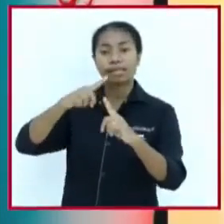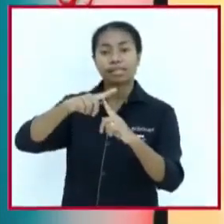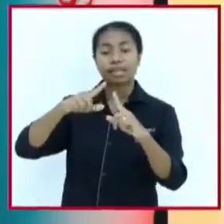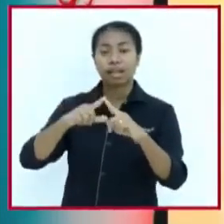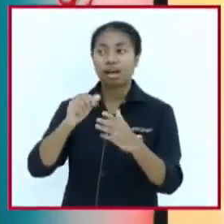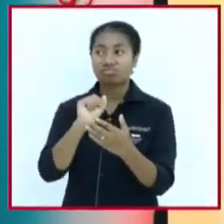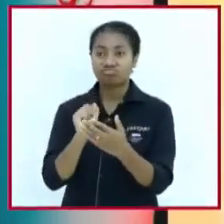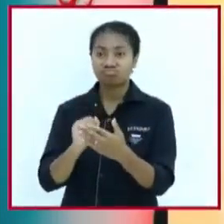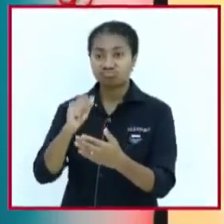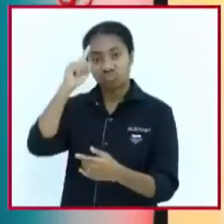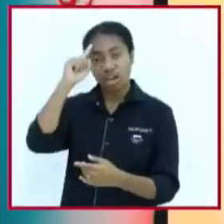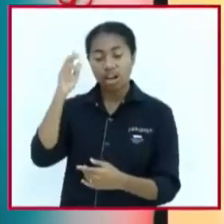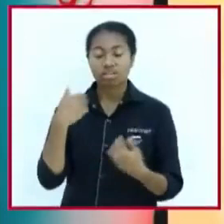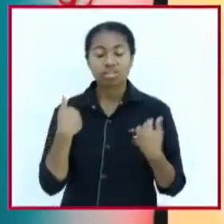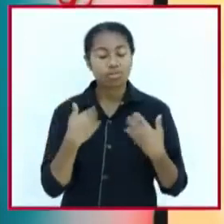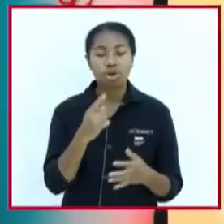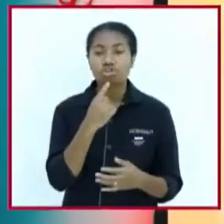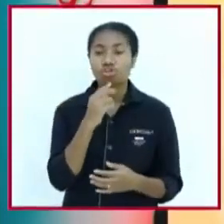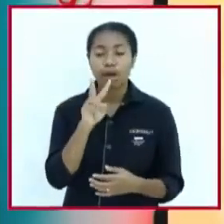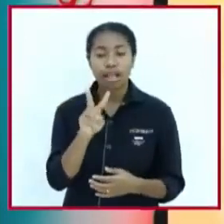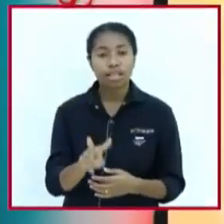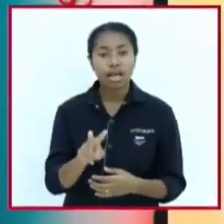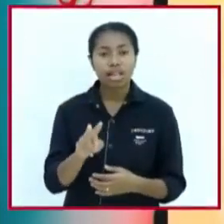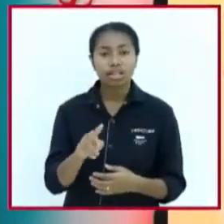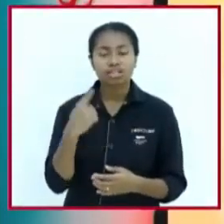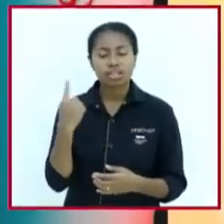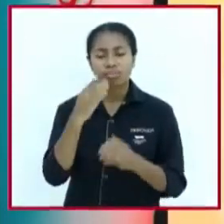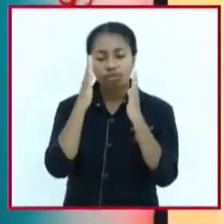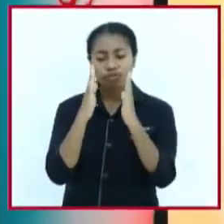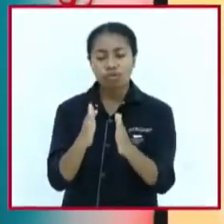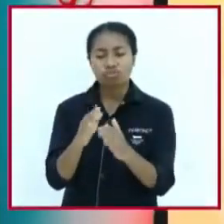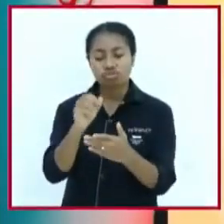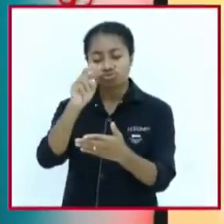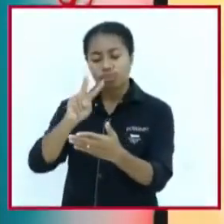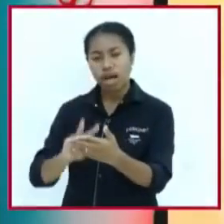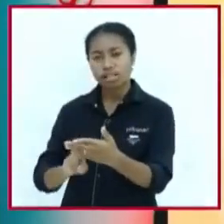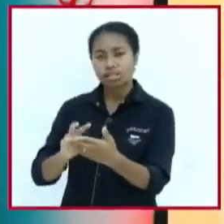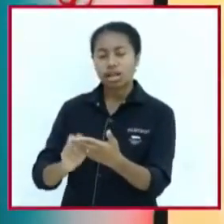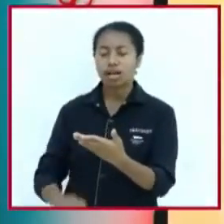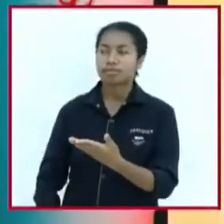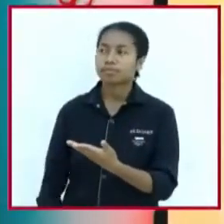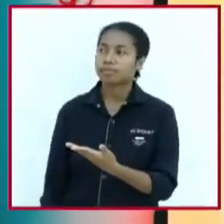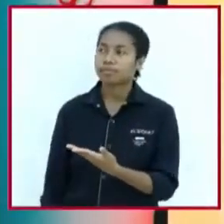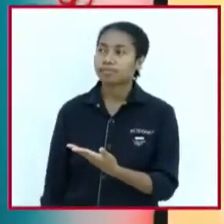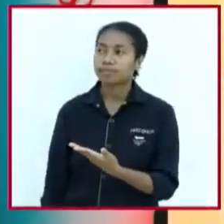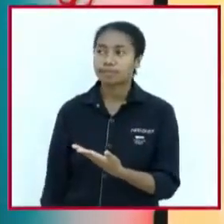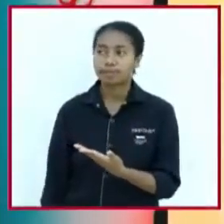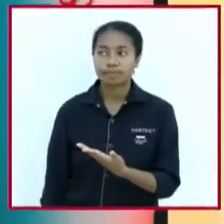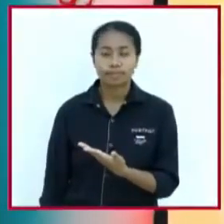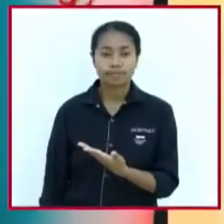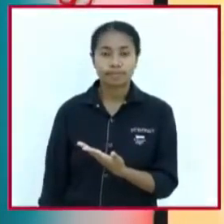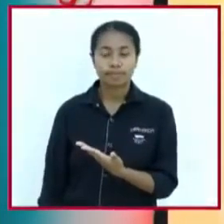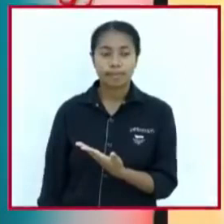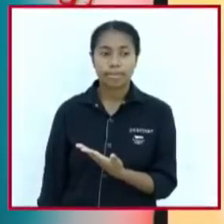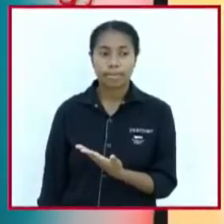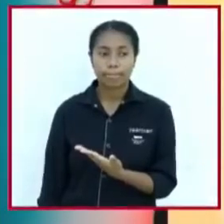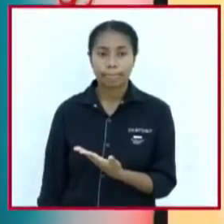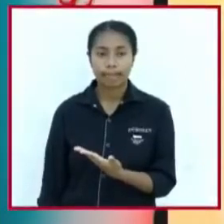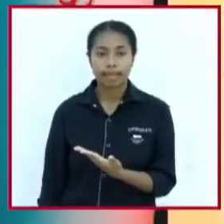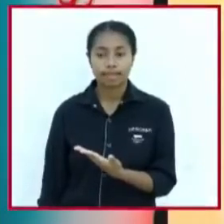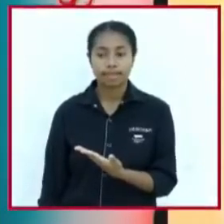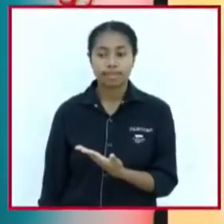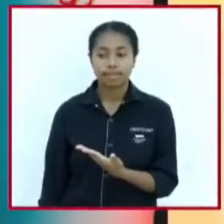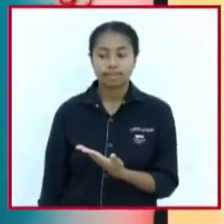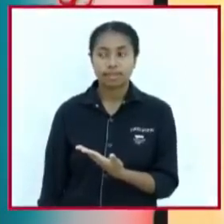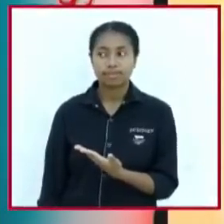Allah menopang segala yang ada dengan FirmanNya yang penuh kekuasaan dan setelah ia selesai mengadakan penyucian dosa ia duduk